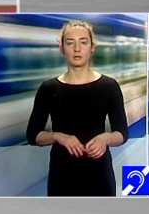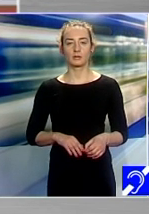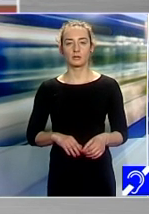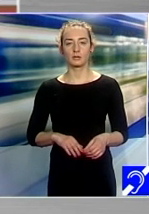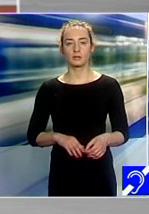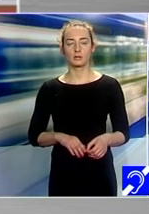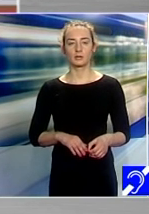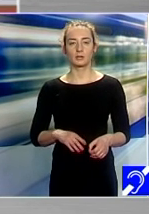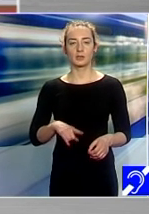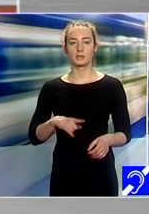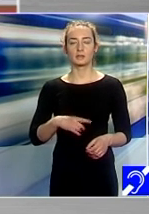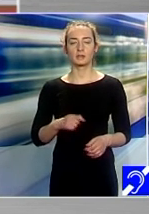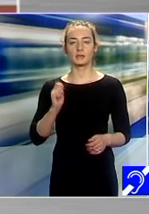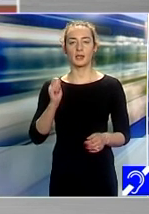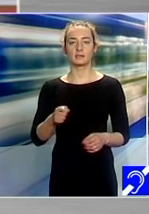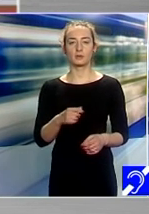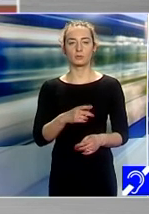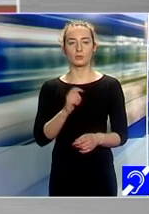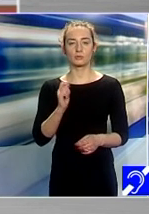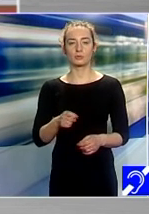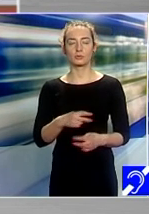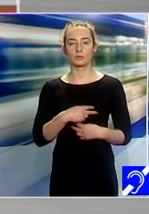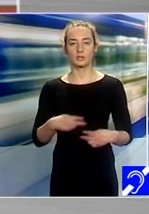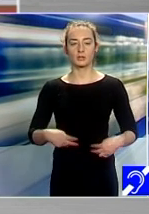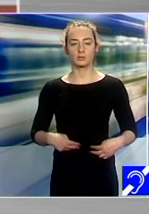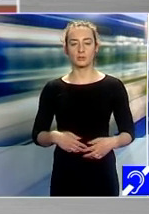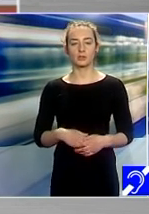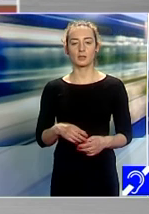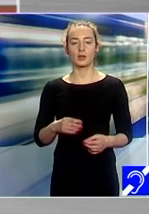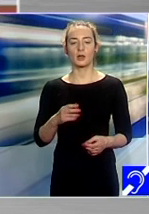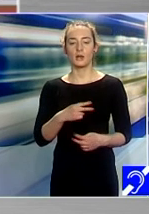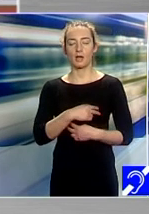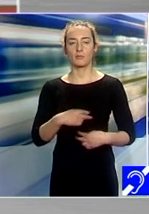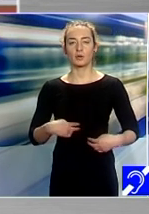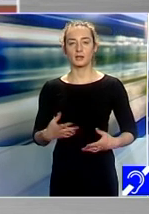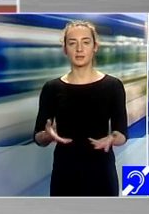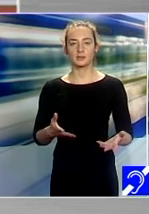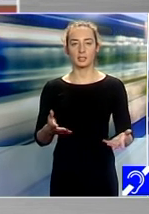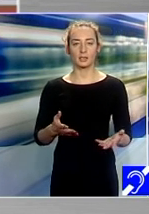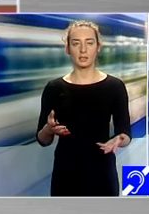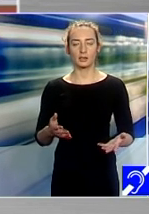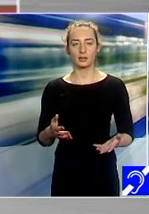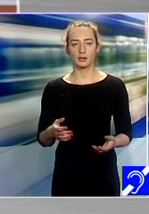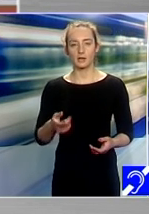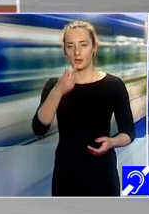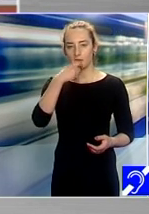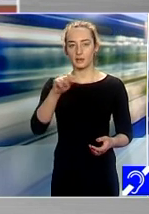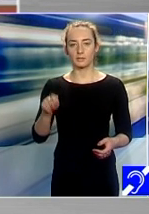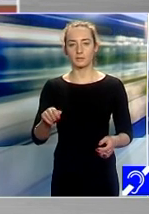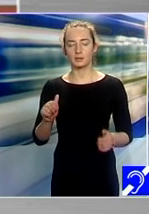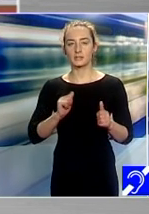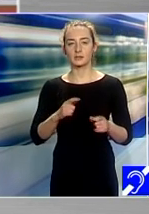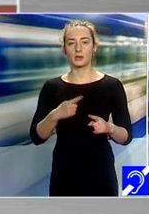sunt executori judecătorești, doamne executori, avocați, care efectiv renunță să stea